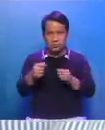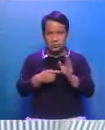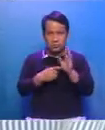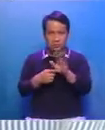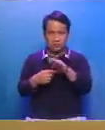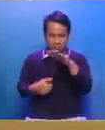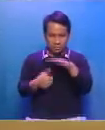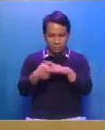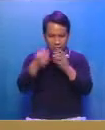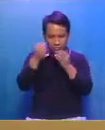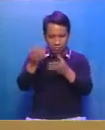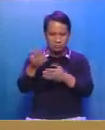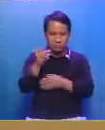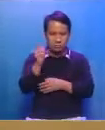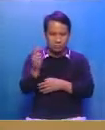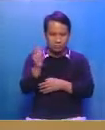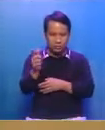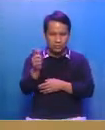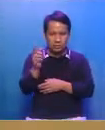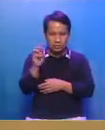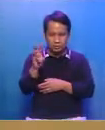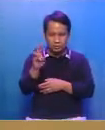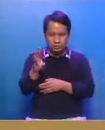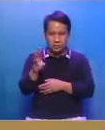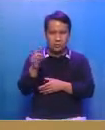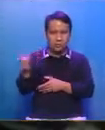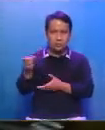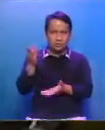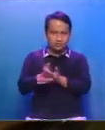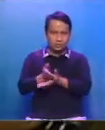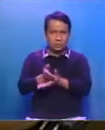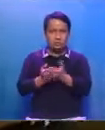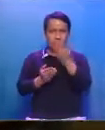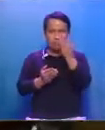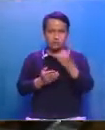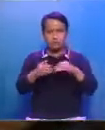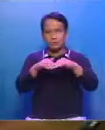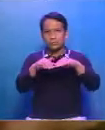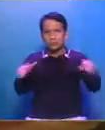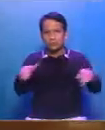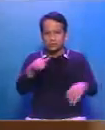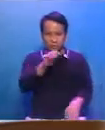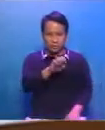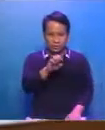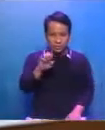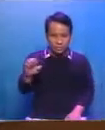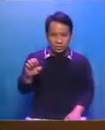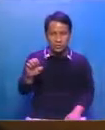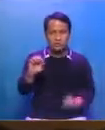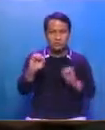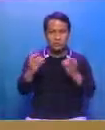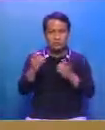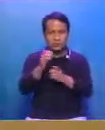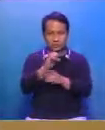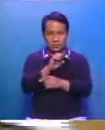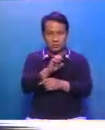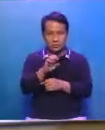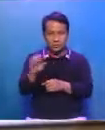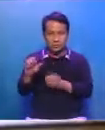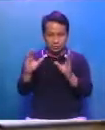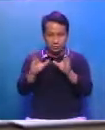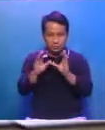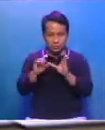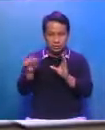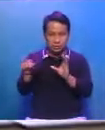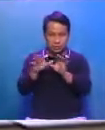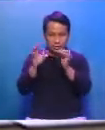din ni Teodoro na noong 2016, ipinatigil niya ito dahil walang ECC o Environmental Compliance Certificate ang